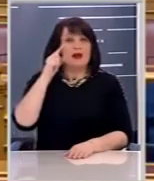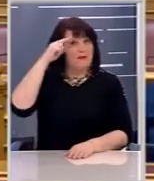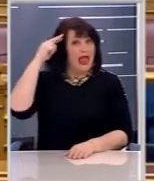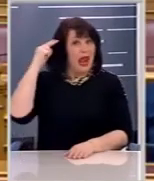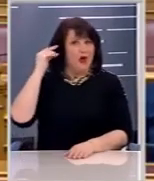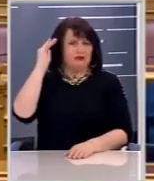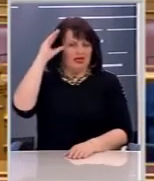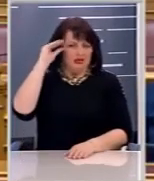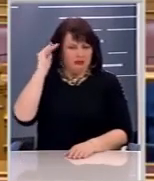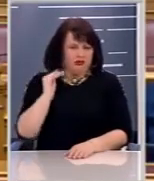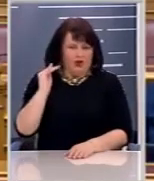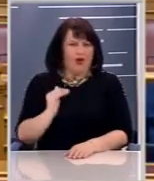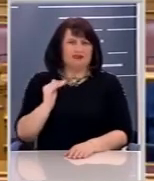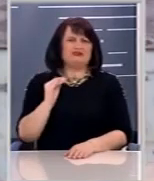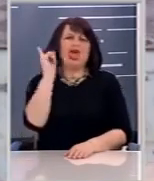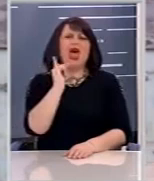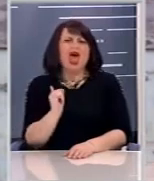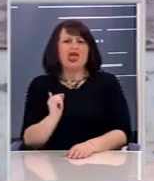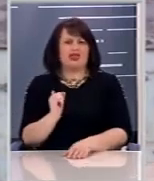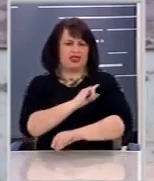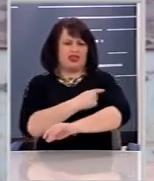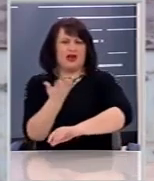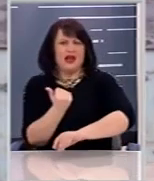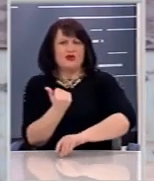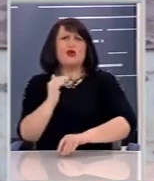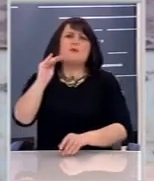ευφυείς, πιο αδύναμες και μικρότερες.